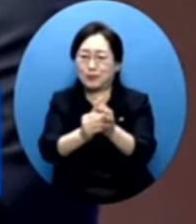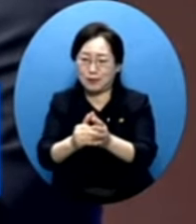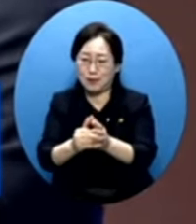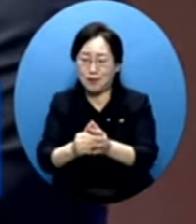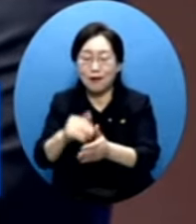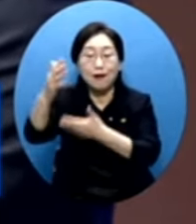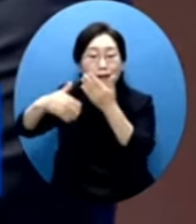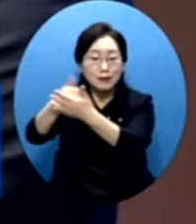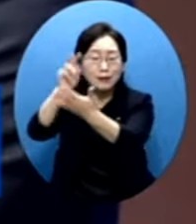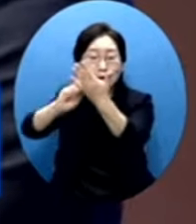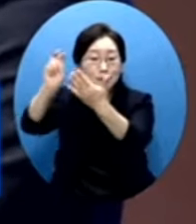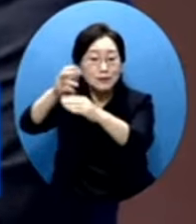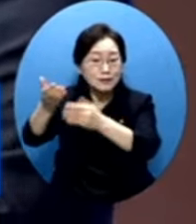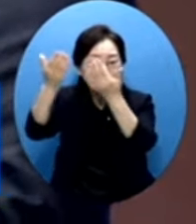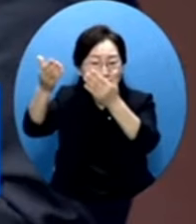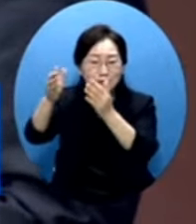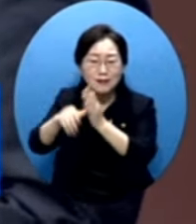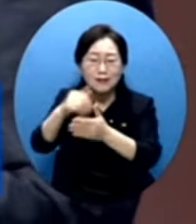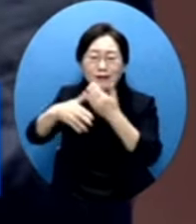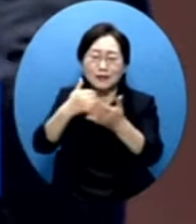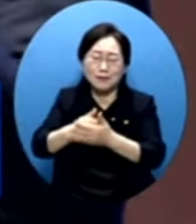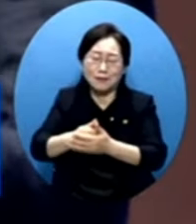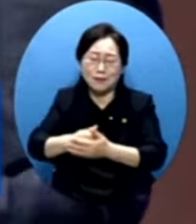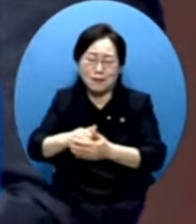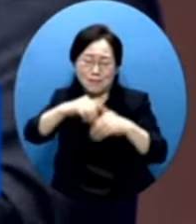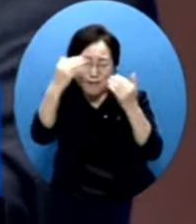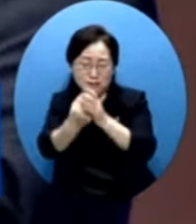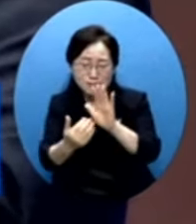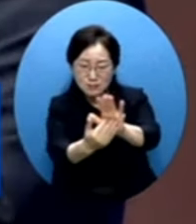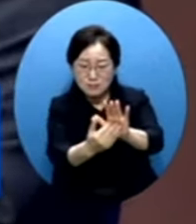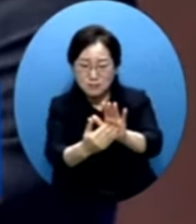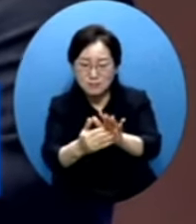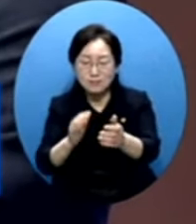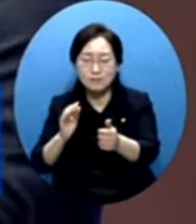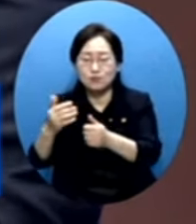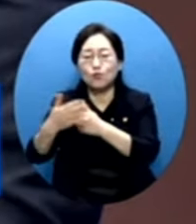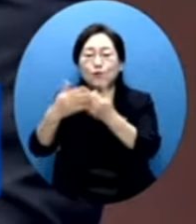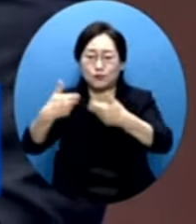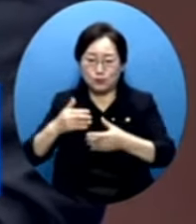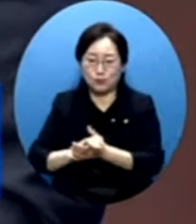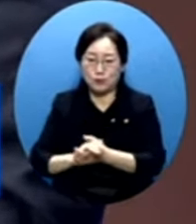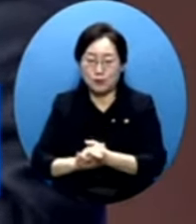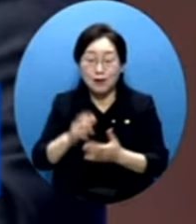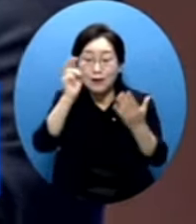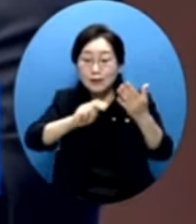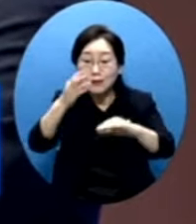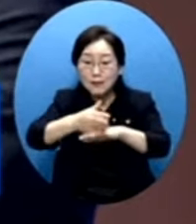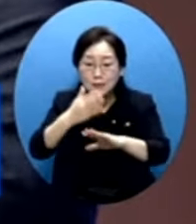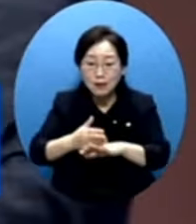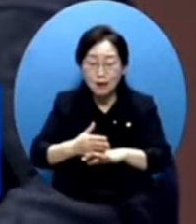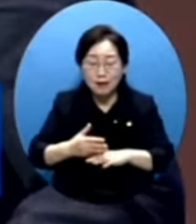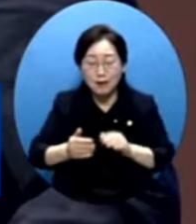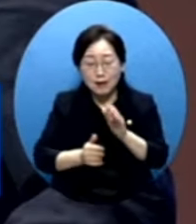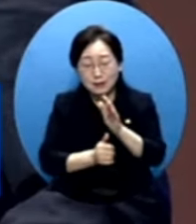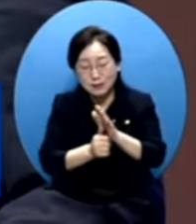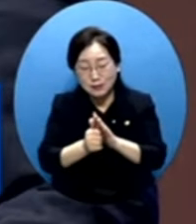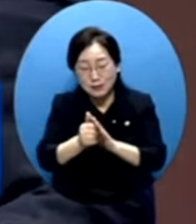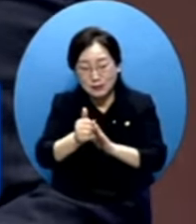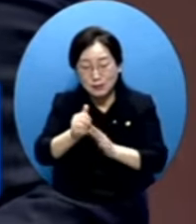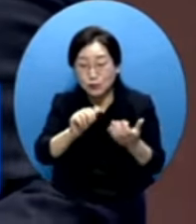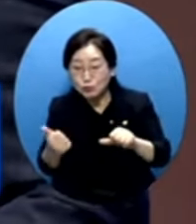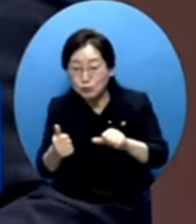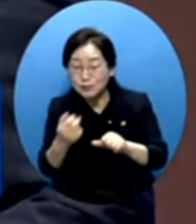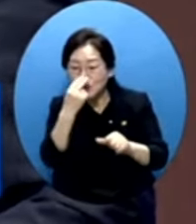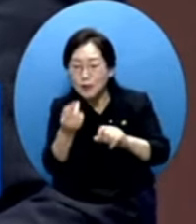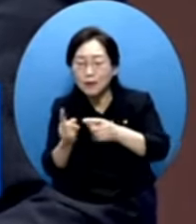주셔서 모든 적을 변하시는 것입니다 찬양과 감사는 우리를 절망해 희망으로 죽음에서 생명으로 우리를 인도하는